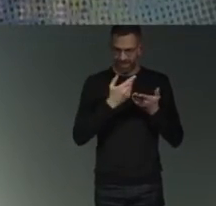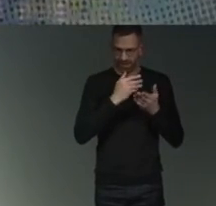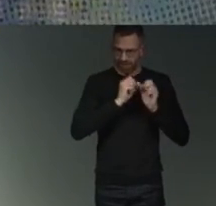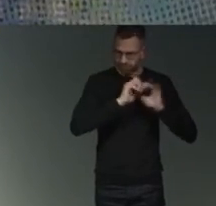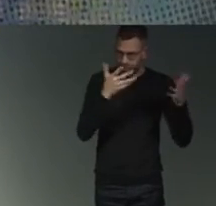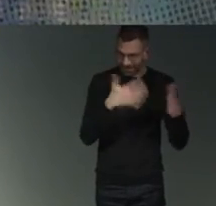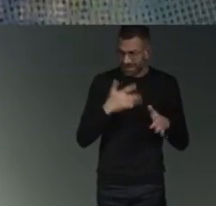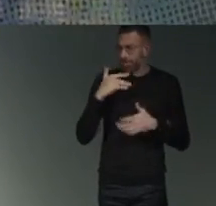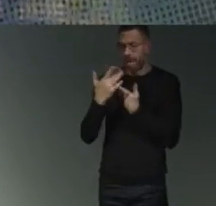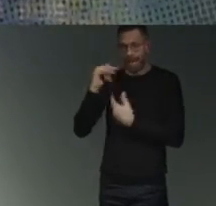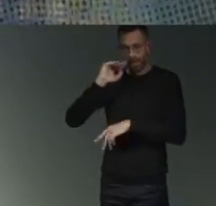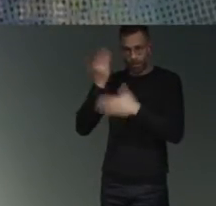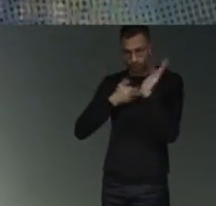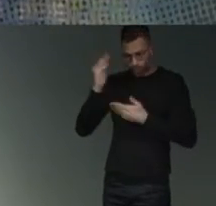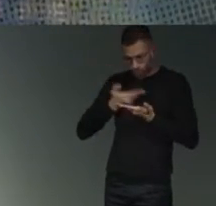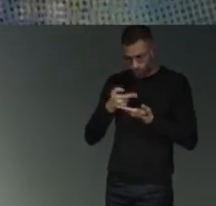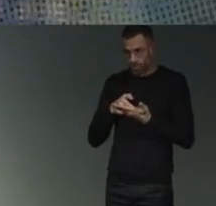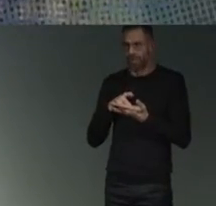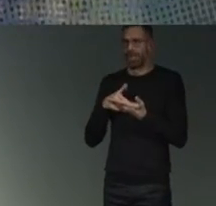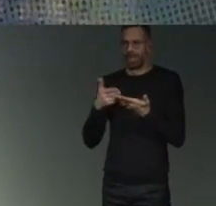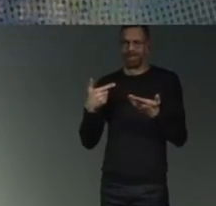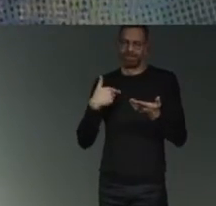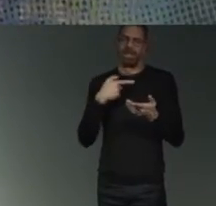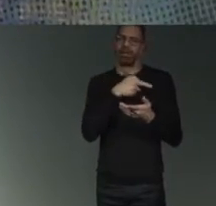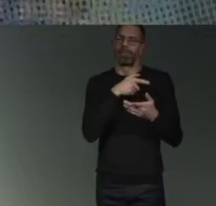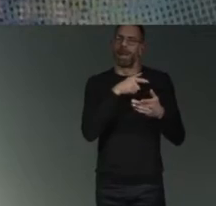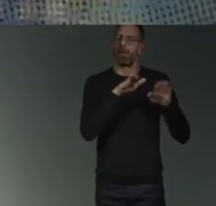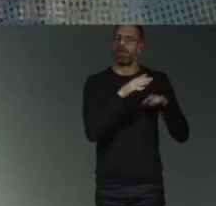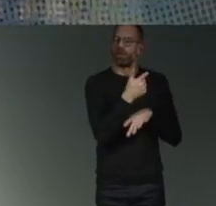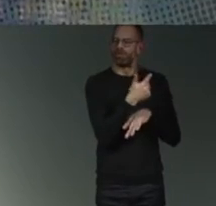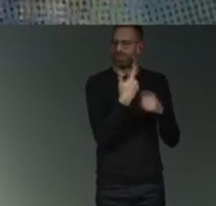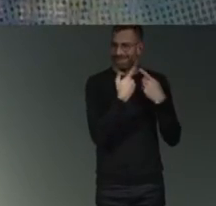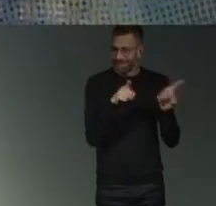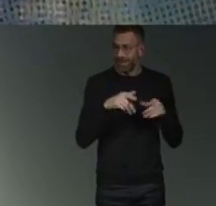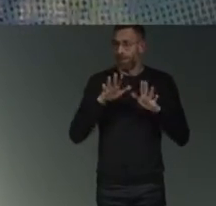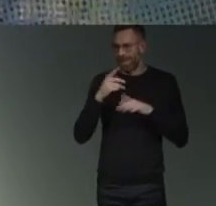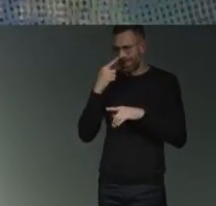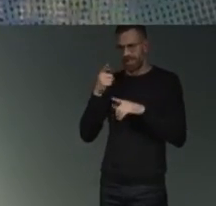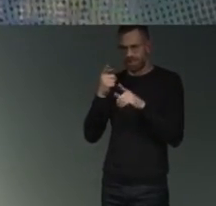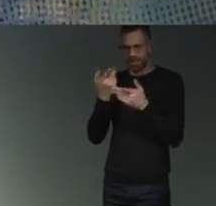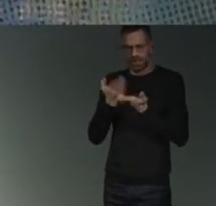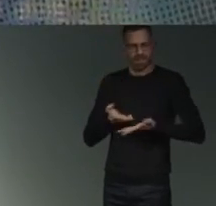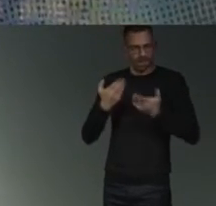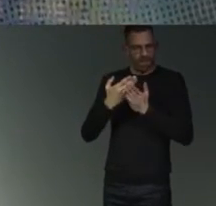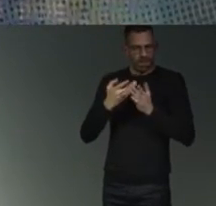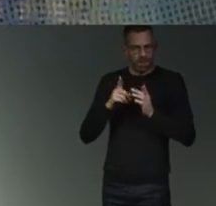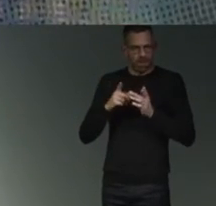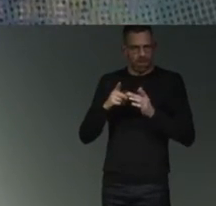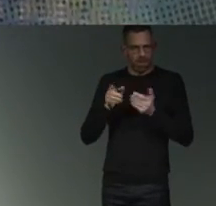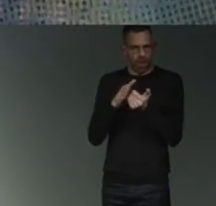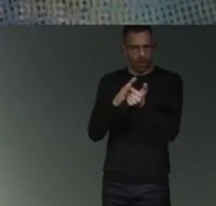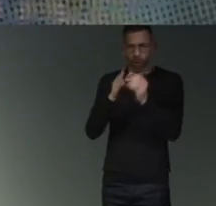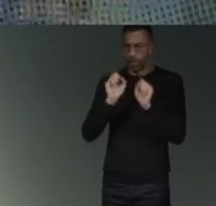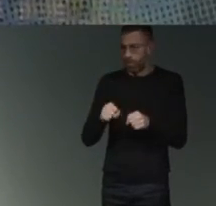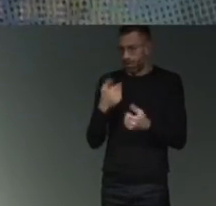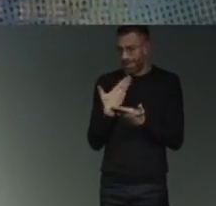les modalités sont différentes, mais il peut y avoir des situations qui se répètent, et ce dispositif narratif mettait